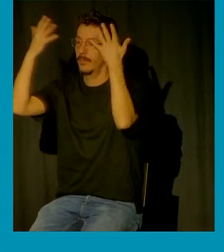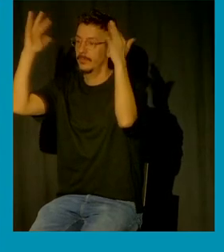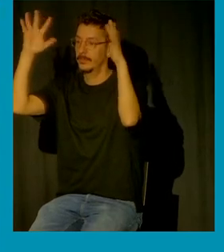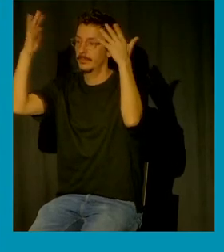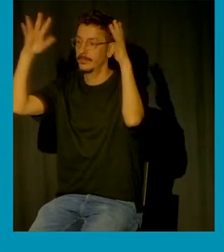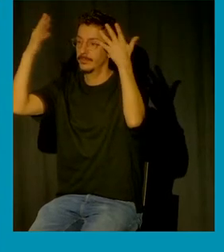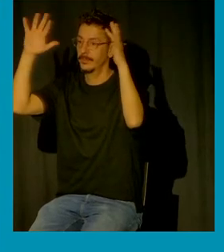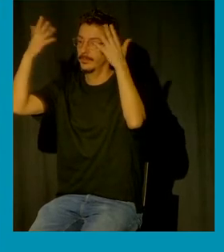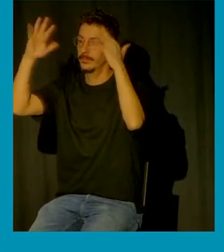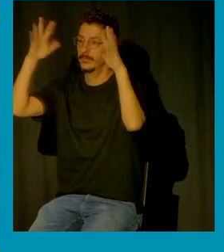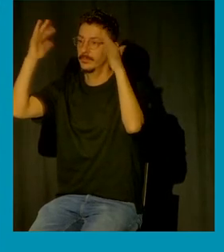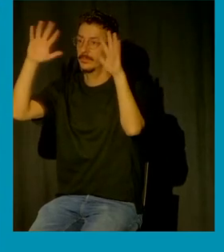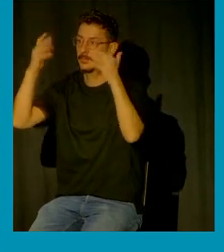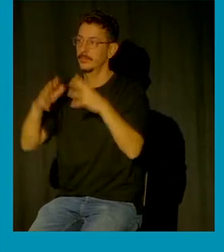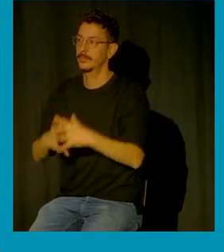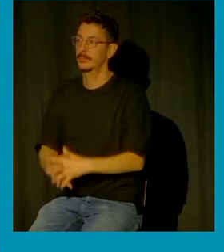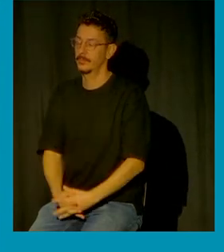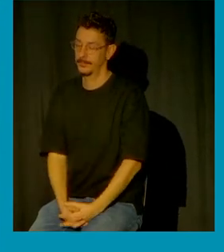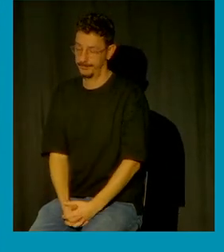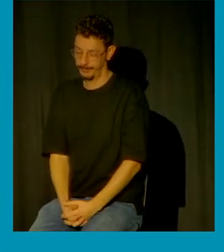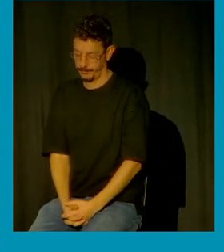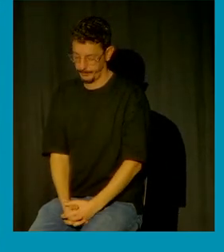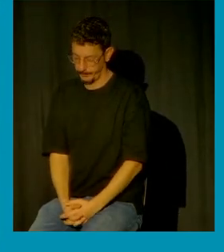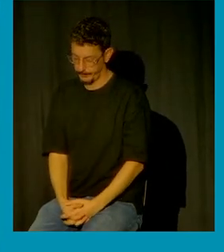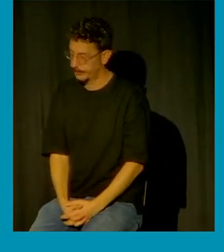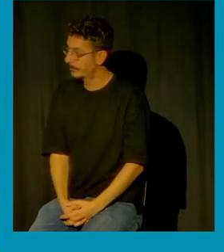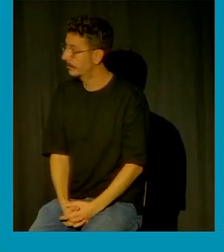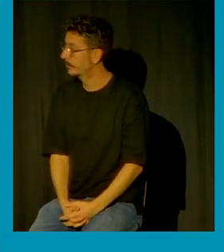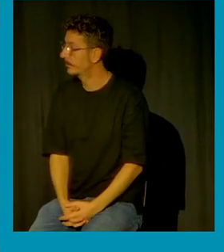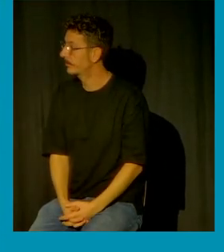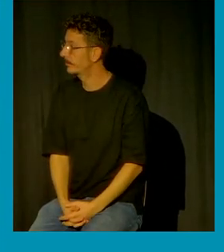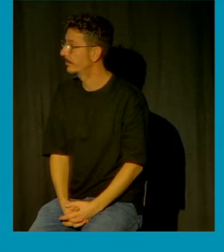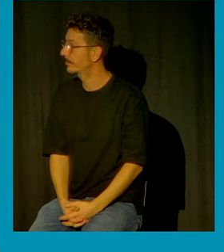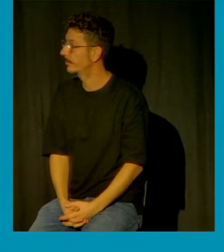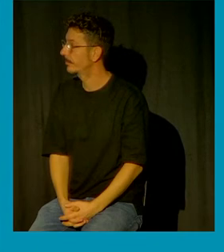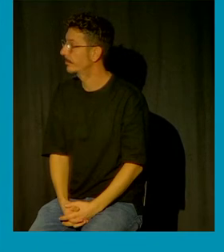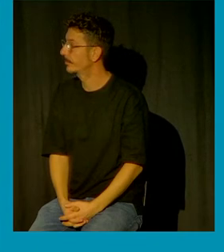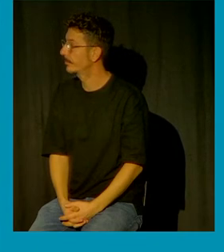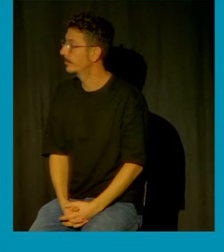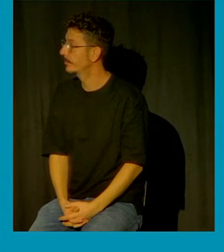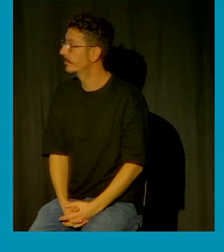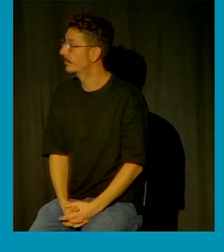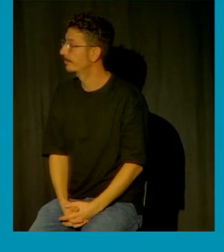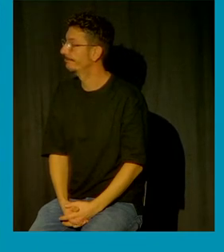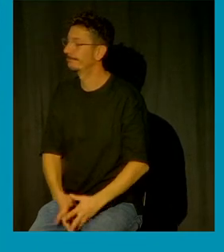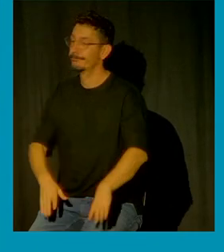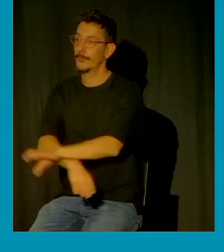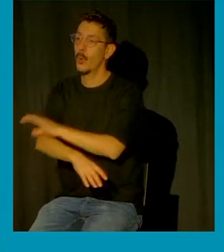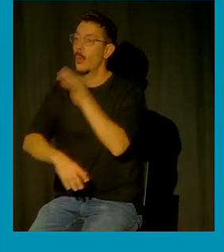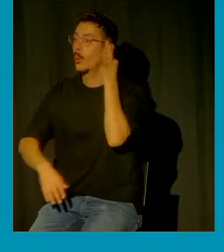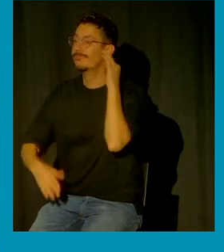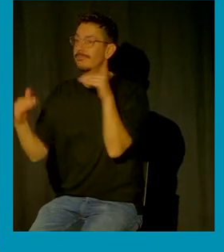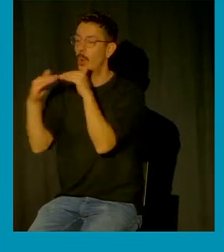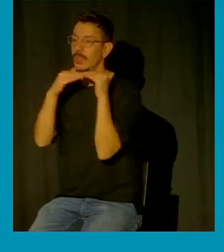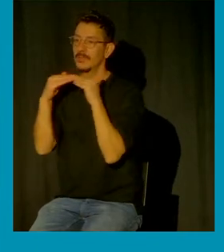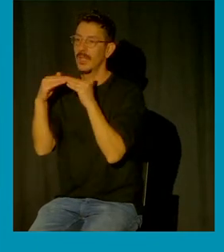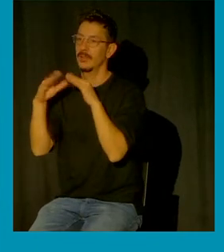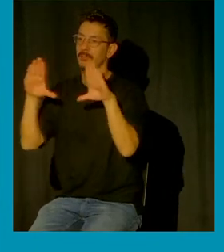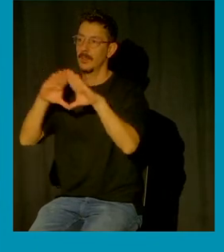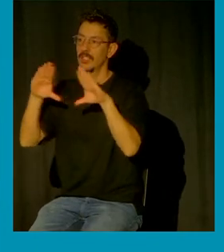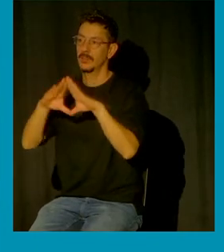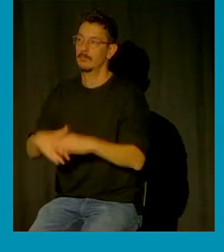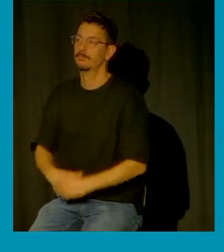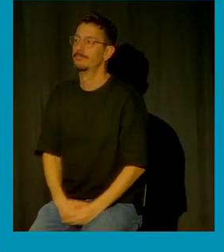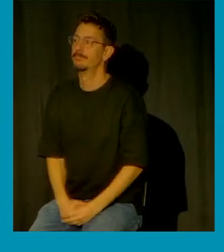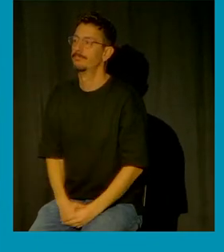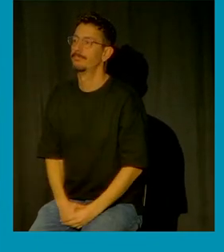Gràcies Ara la Tània Verge la consellera d'Igualtat i Feminismes ens